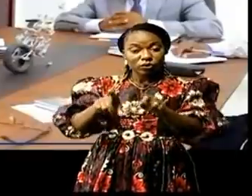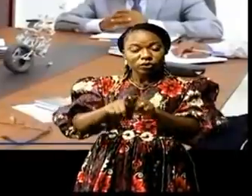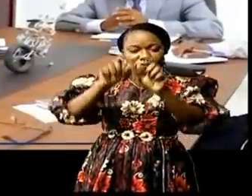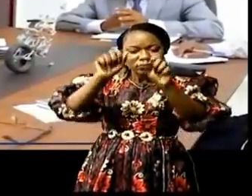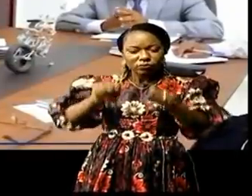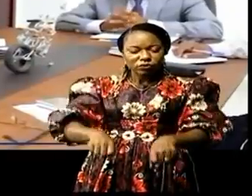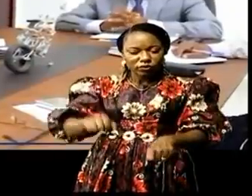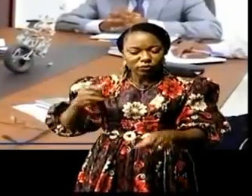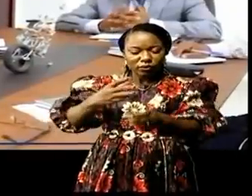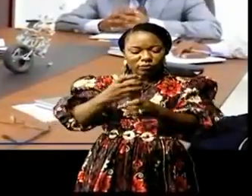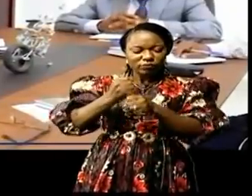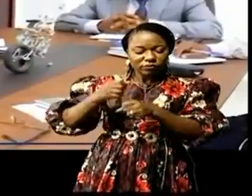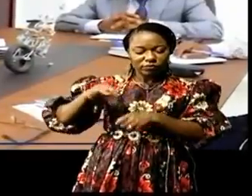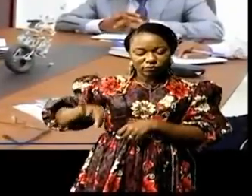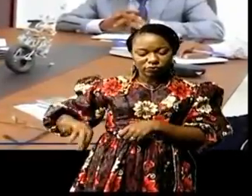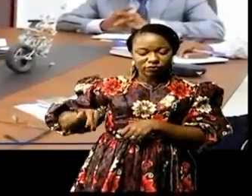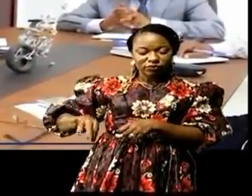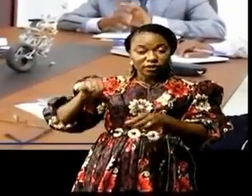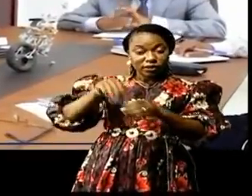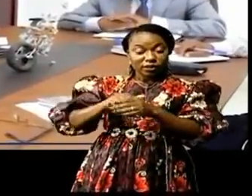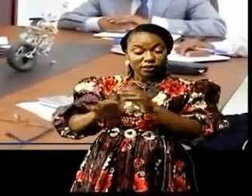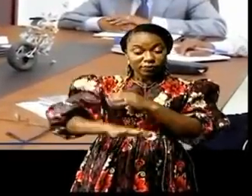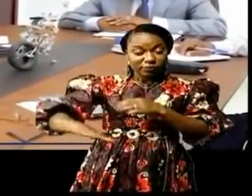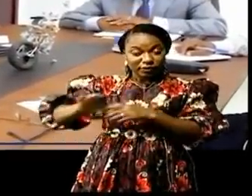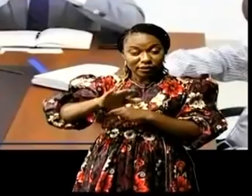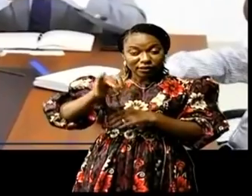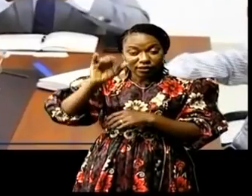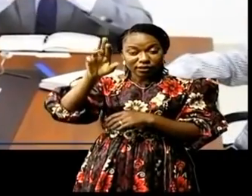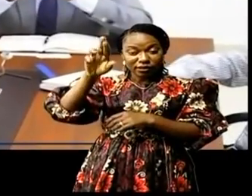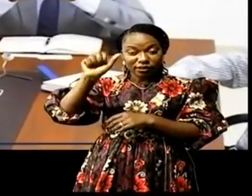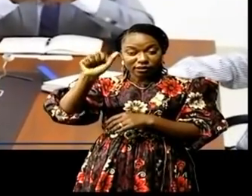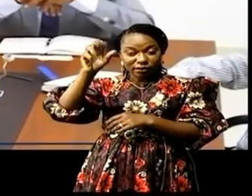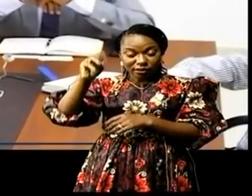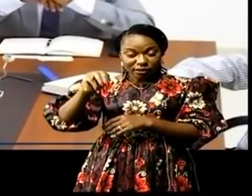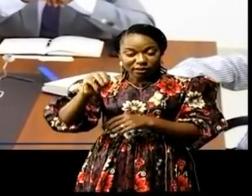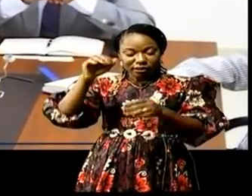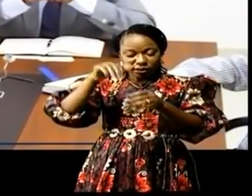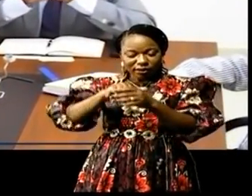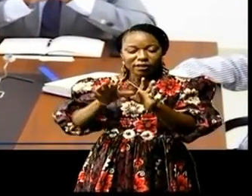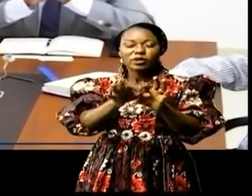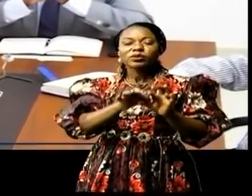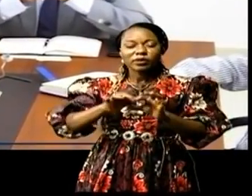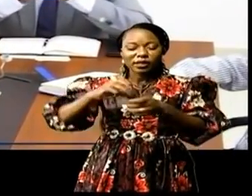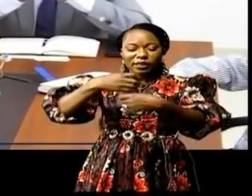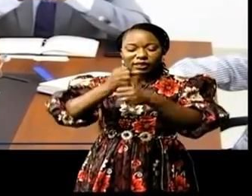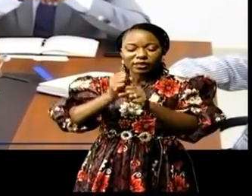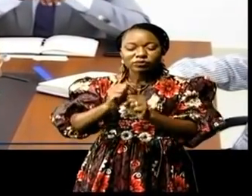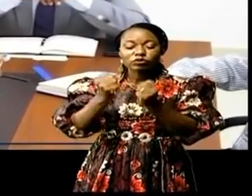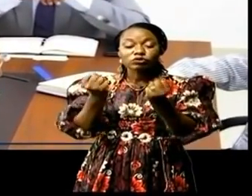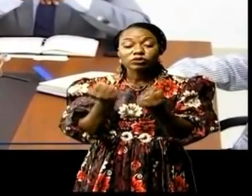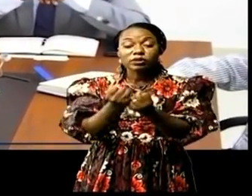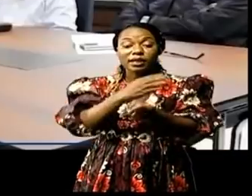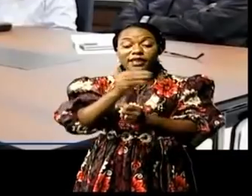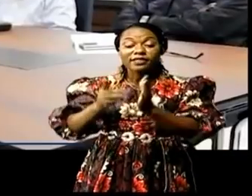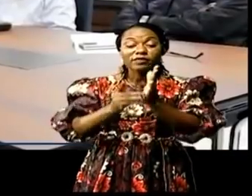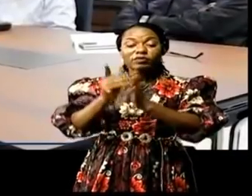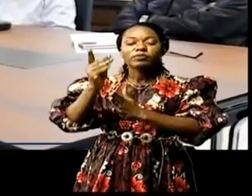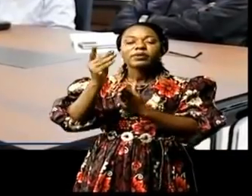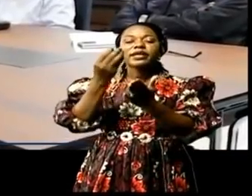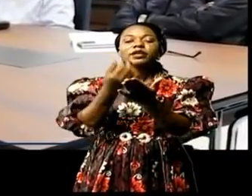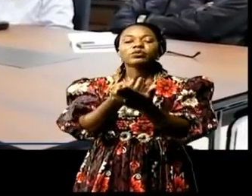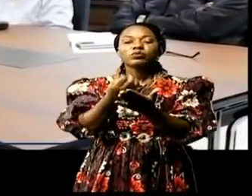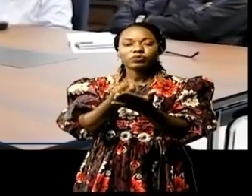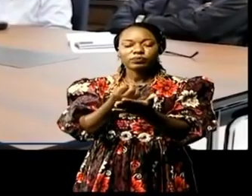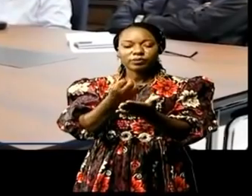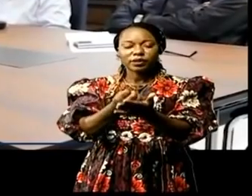tirer profit de l'expérience iranienne dans l'organisation de coopératives, la création d'emplois et le développement économique. Il